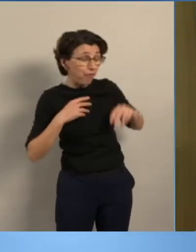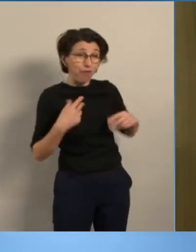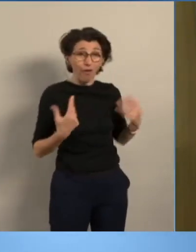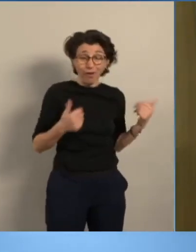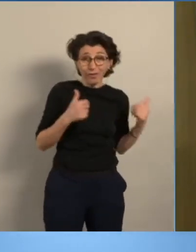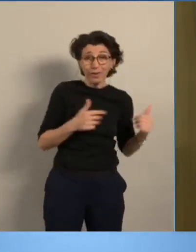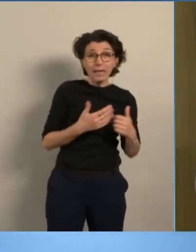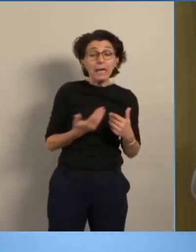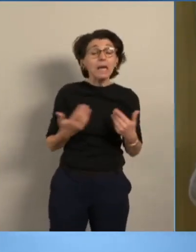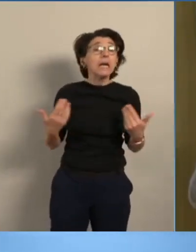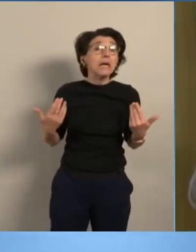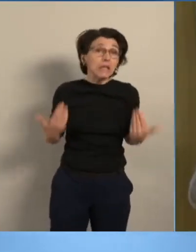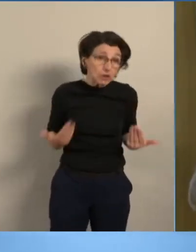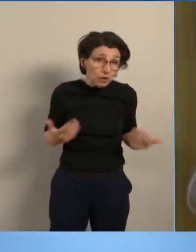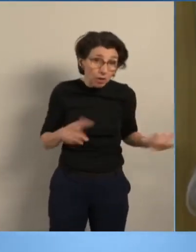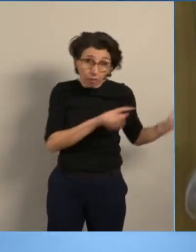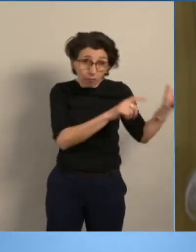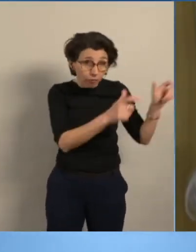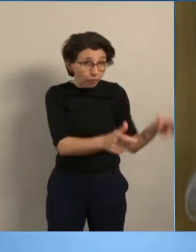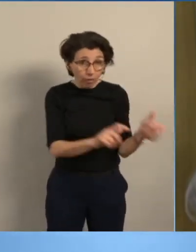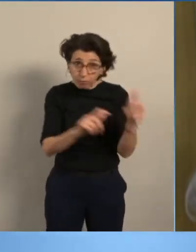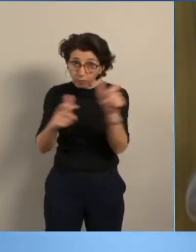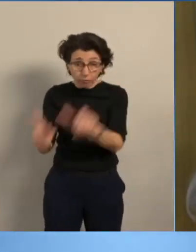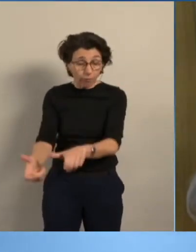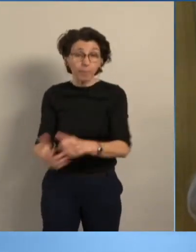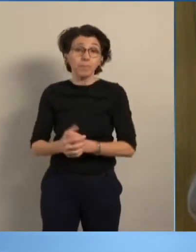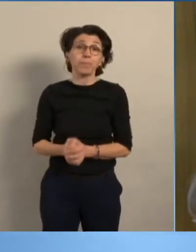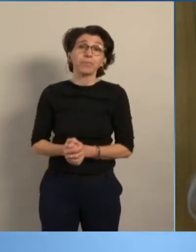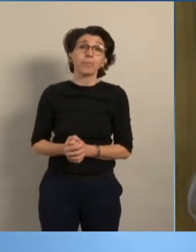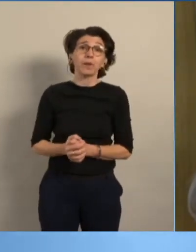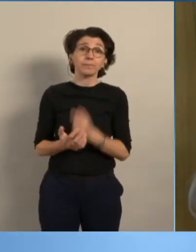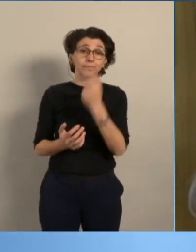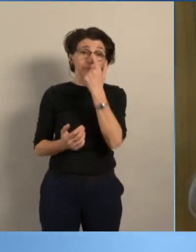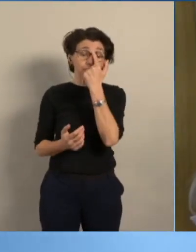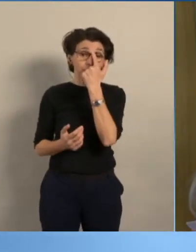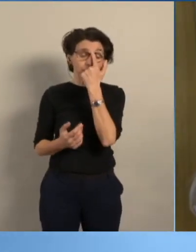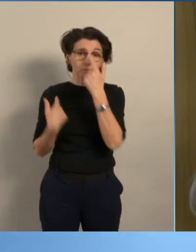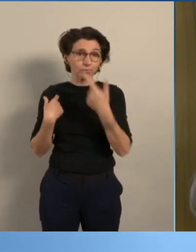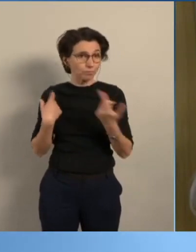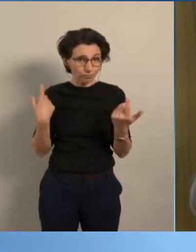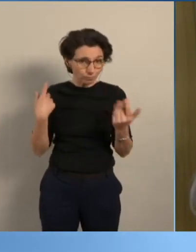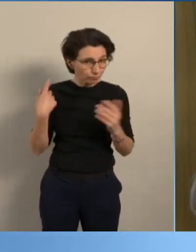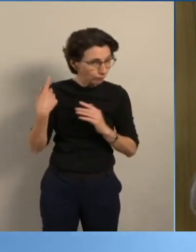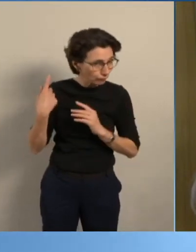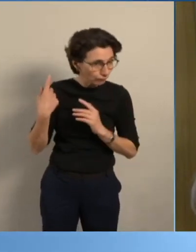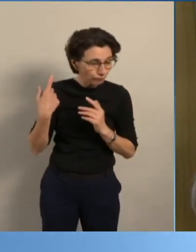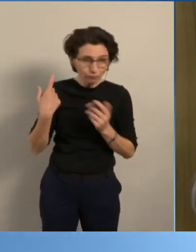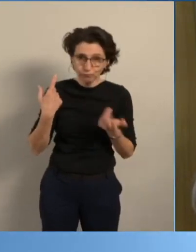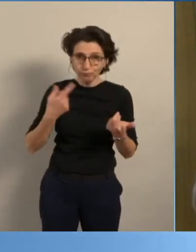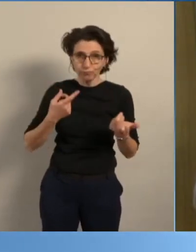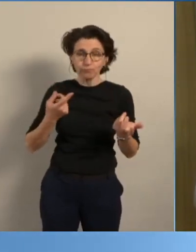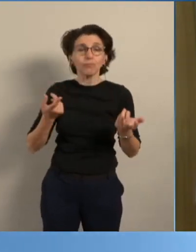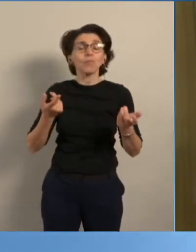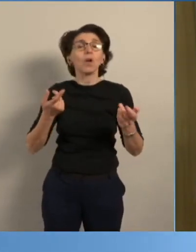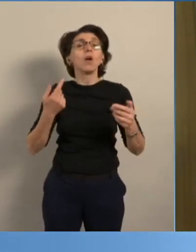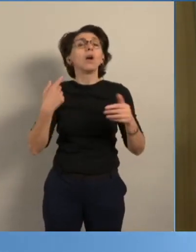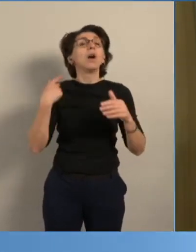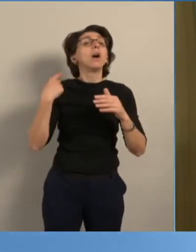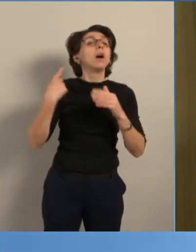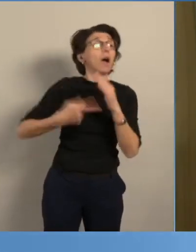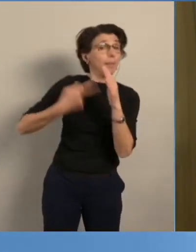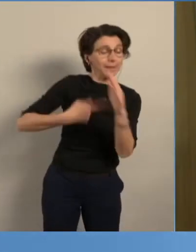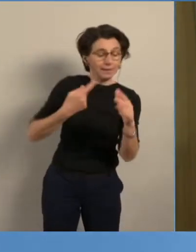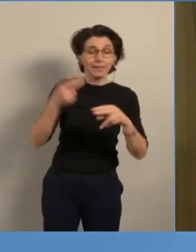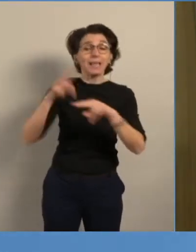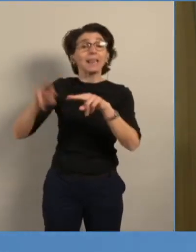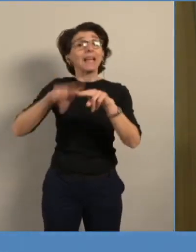Malheureusement, c'est pas le cas aujourd'hui. Pour rappel, les travaux de rénovation que vous mentionnez aux 30 Galeries L'Arlequin étaient prévus